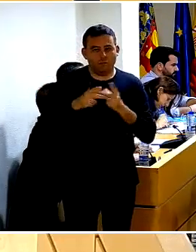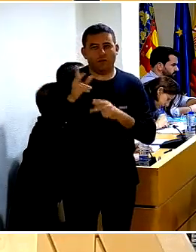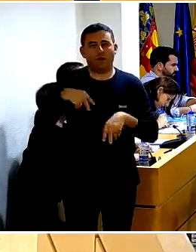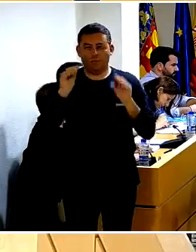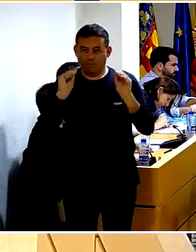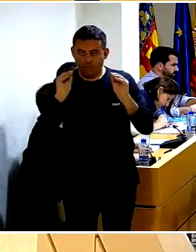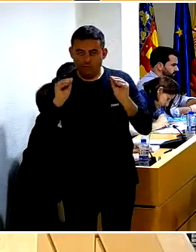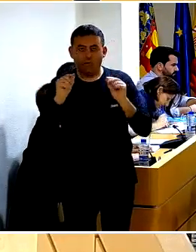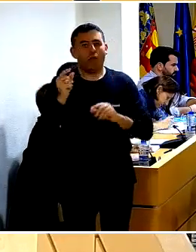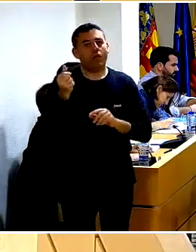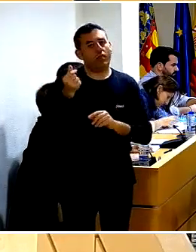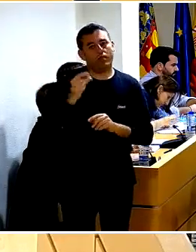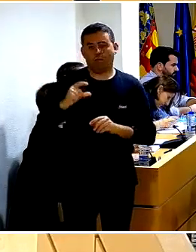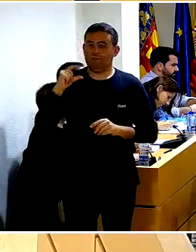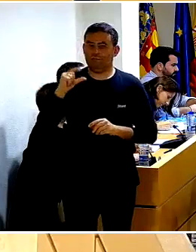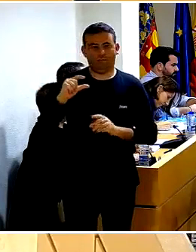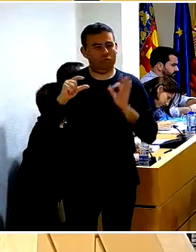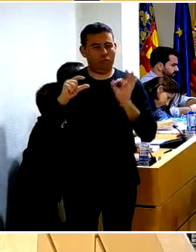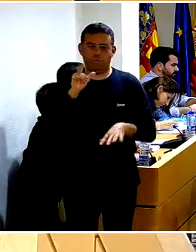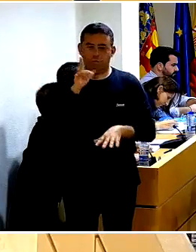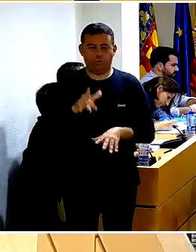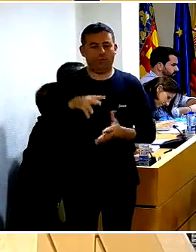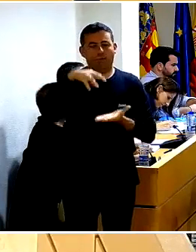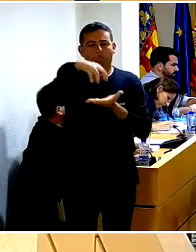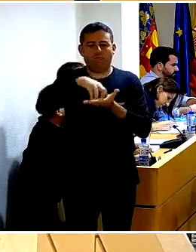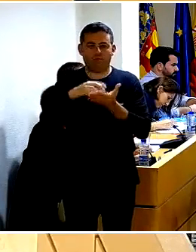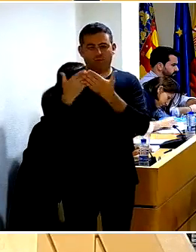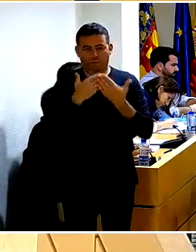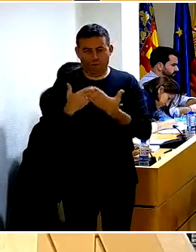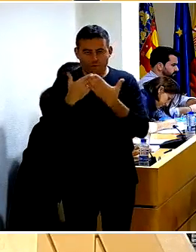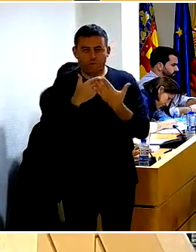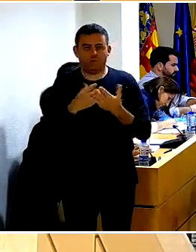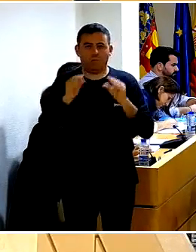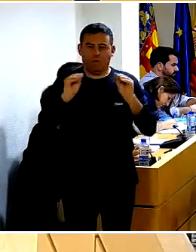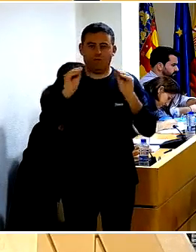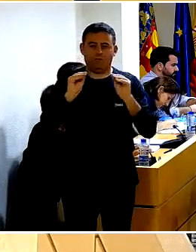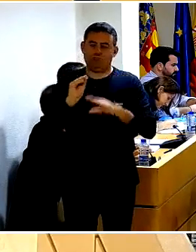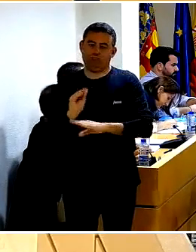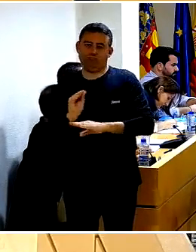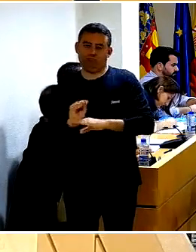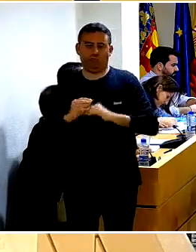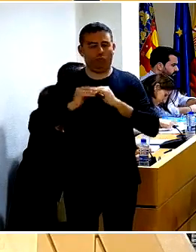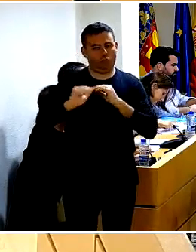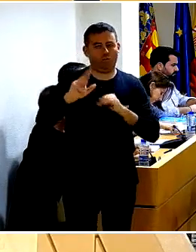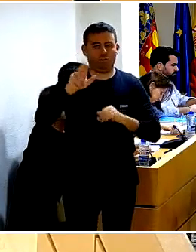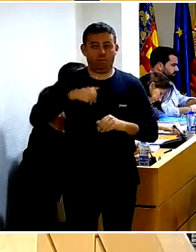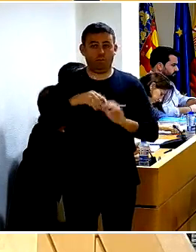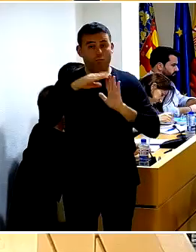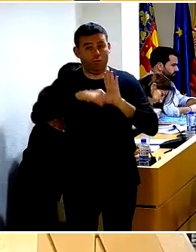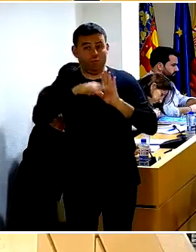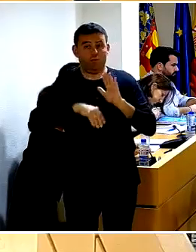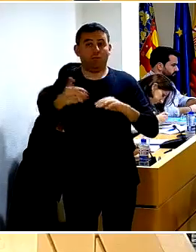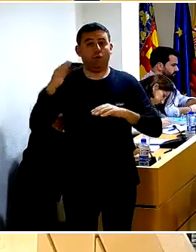mateix import per al manteniment de centres educatius. Tot i això, de participar en el programa de la Conselleria d'Educació per a